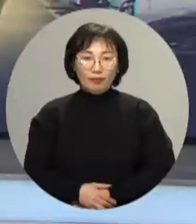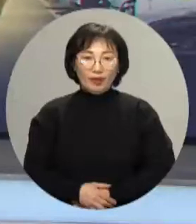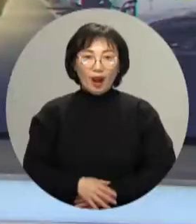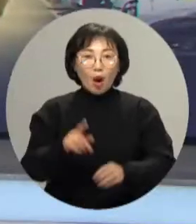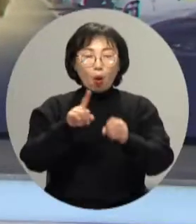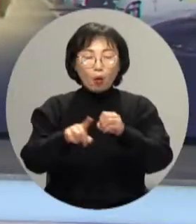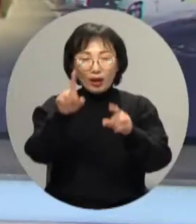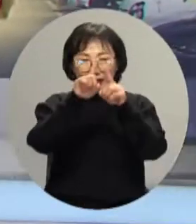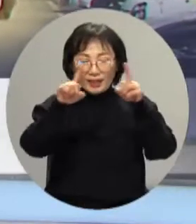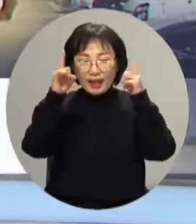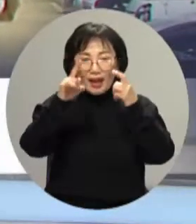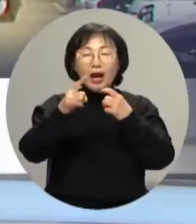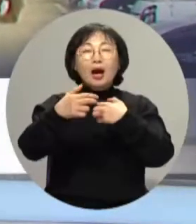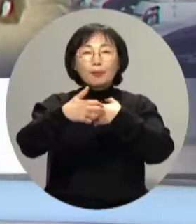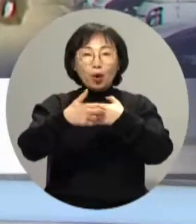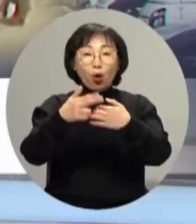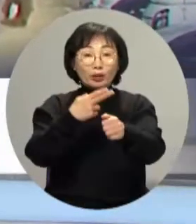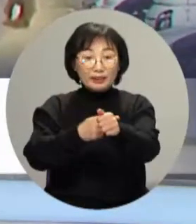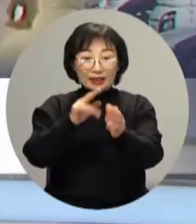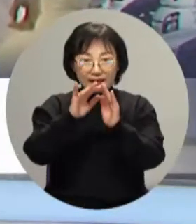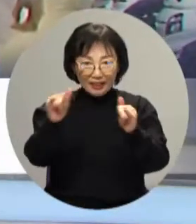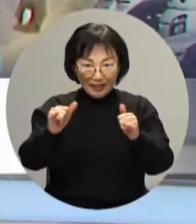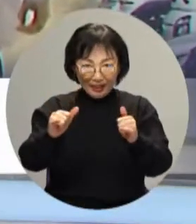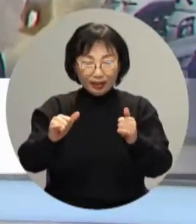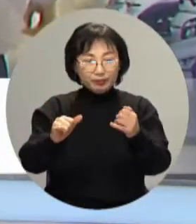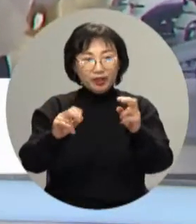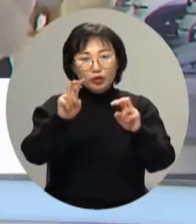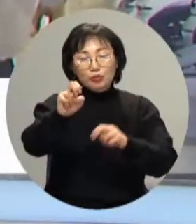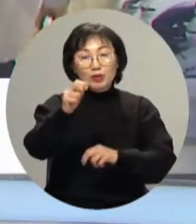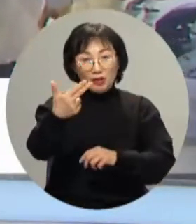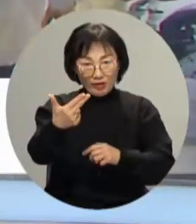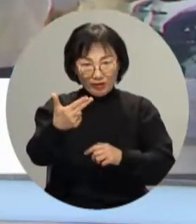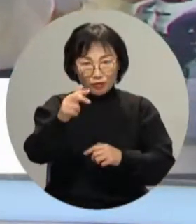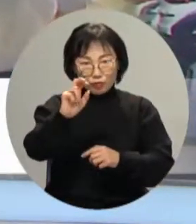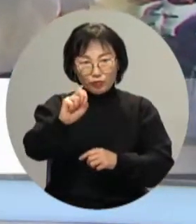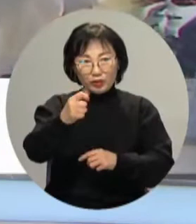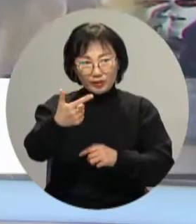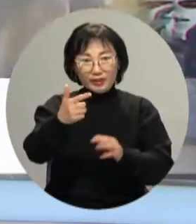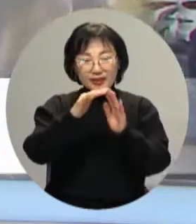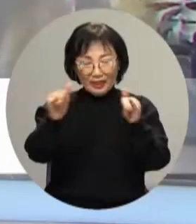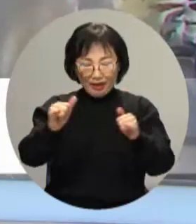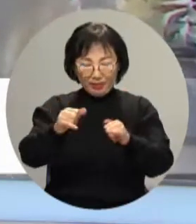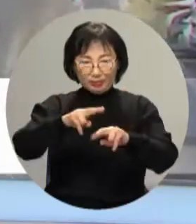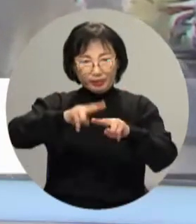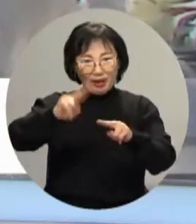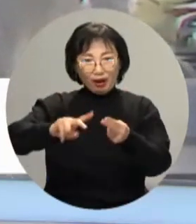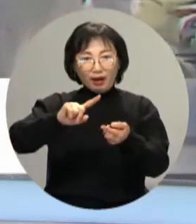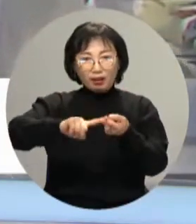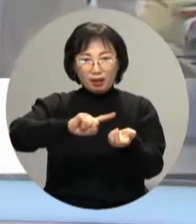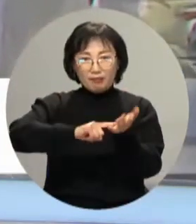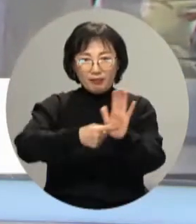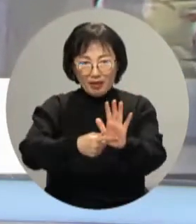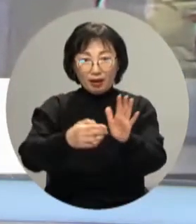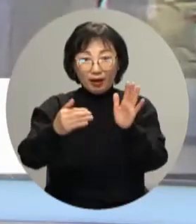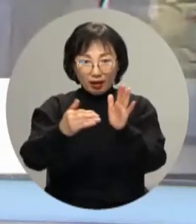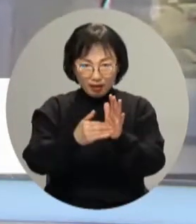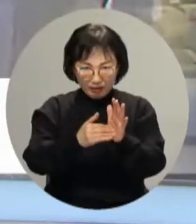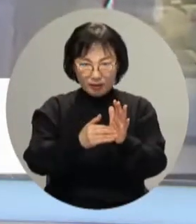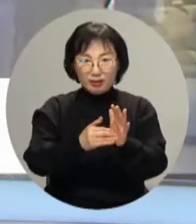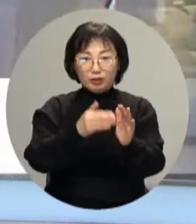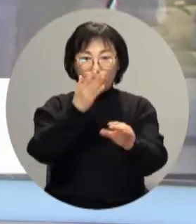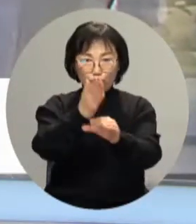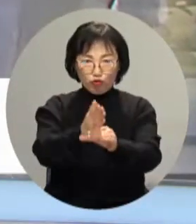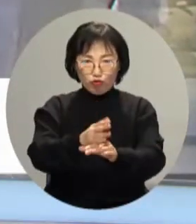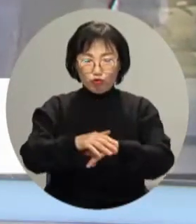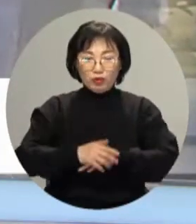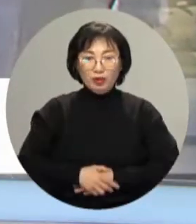원광대병원 전공의 126명 전원이 사직 의사를 밝히면서 의대 정원을 둘러싼 의사들의 집단 행동이 표면화하고